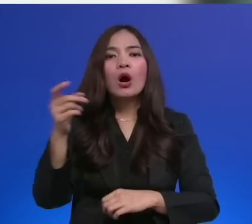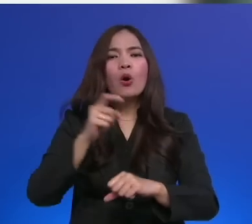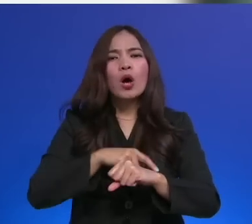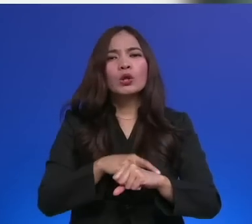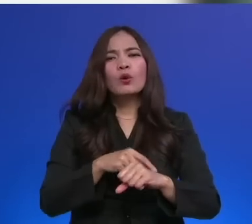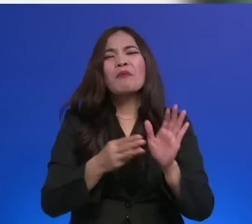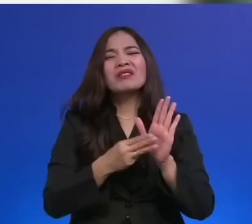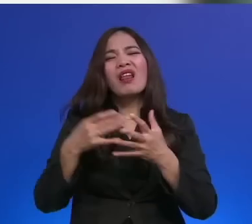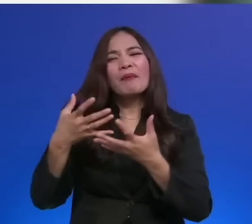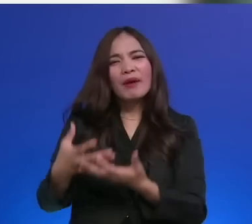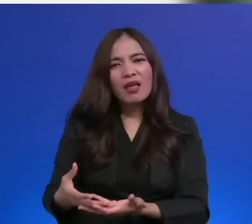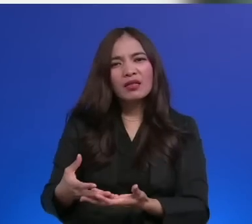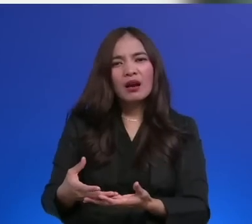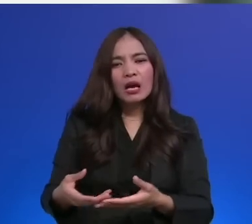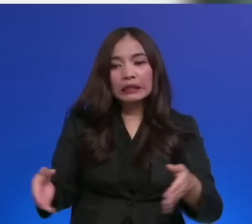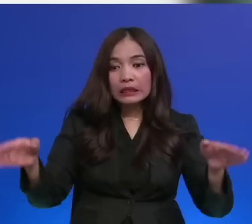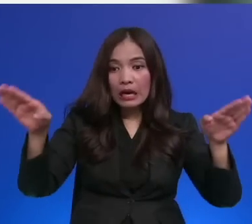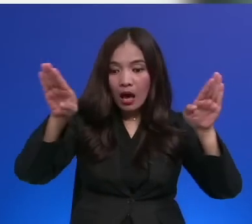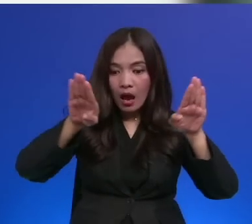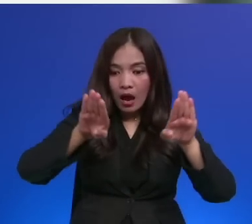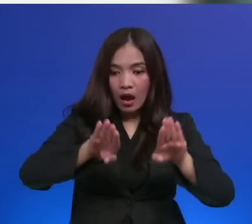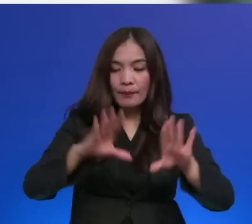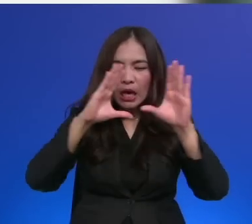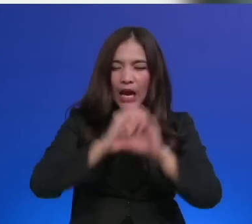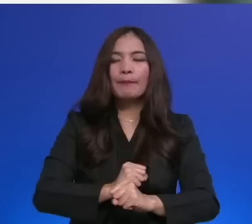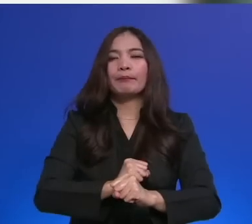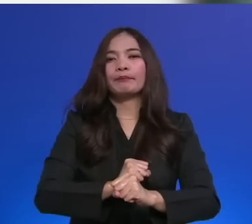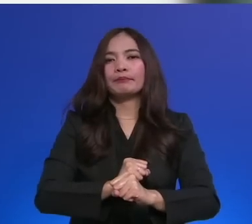ya, yang ada dari jurang yang gelap.